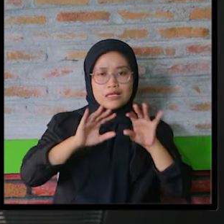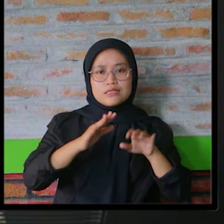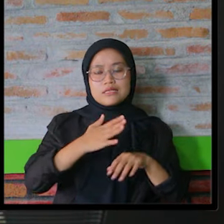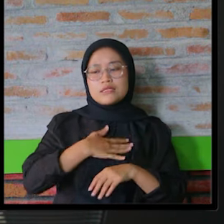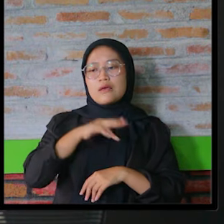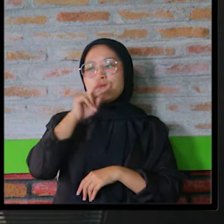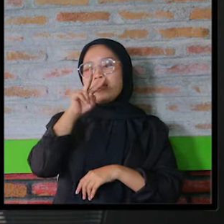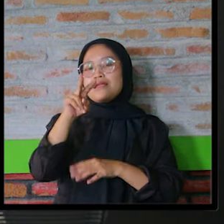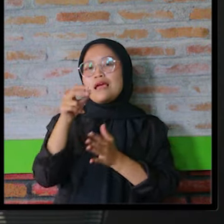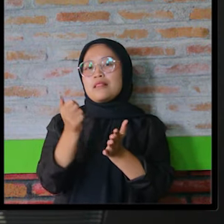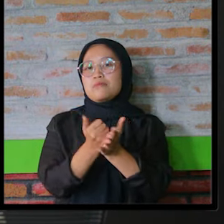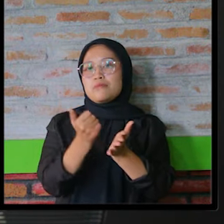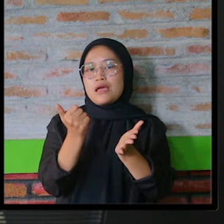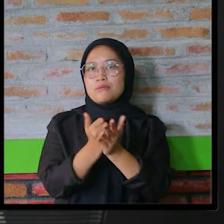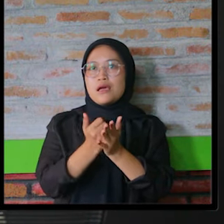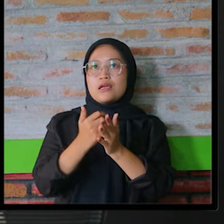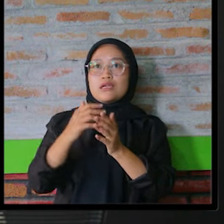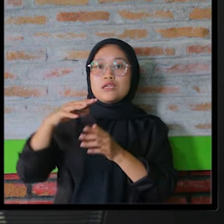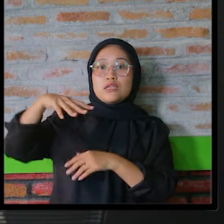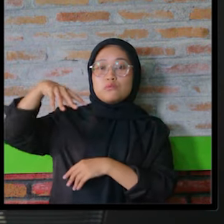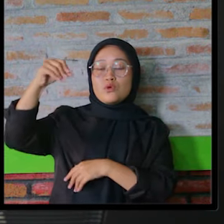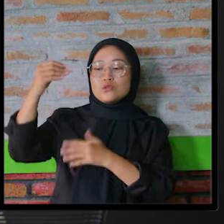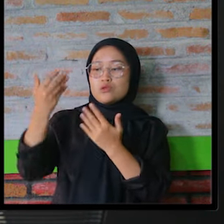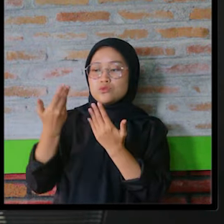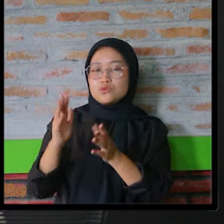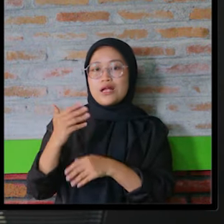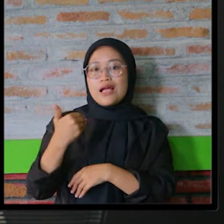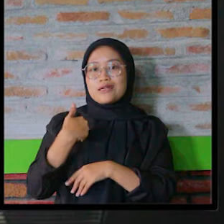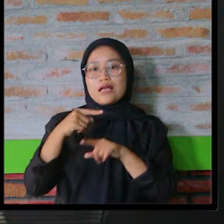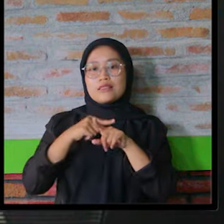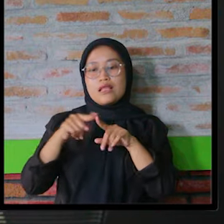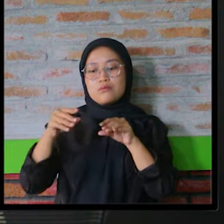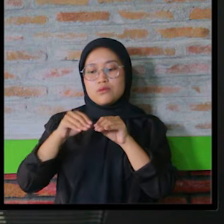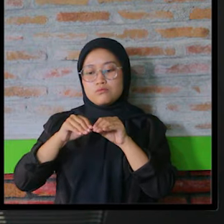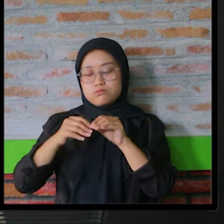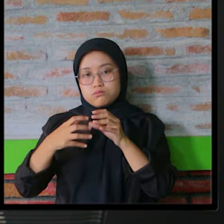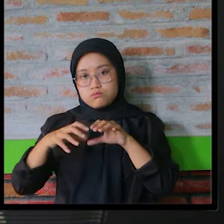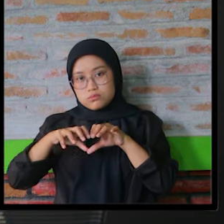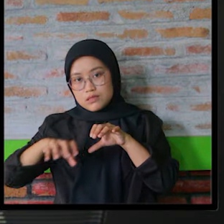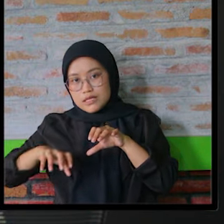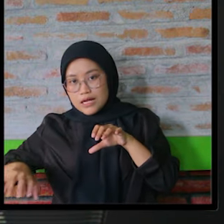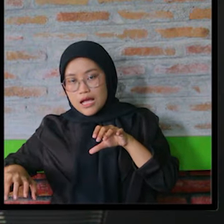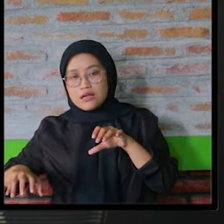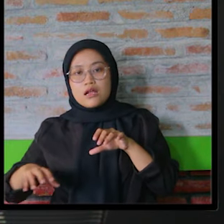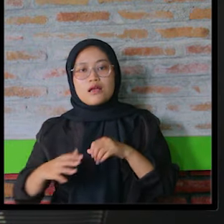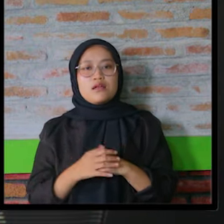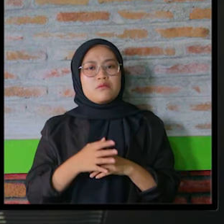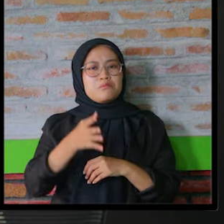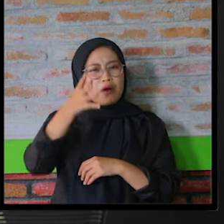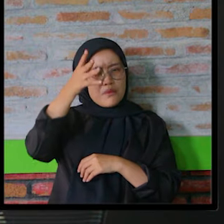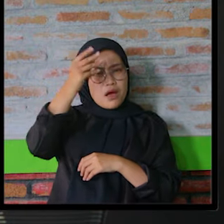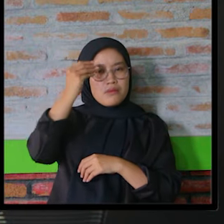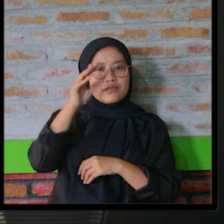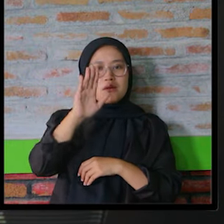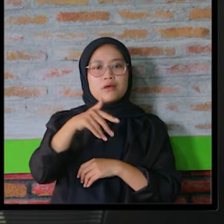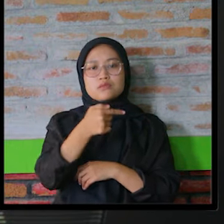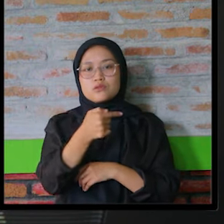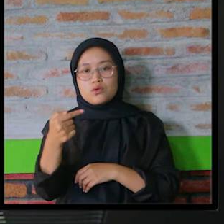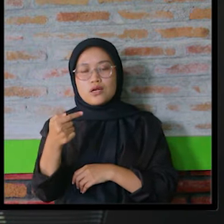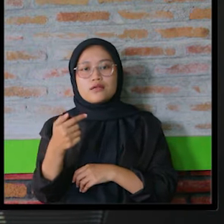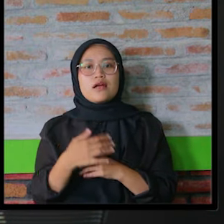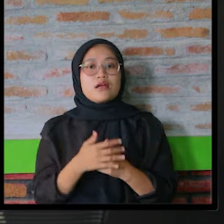saya melihat memang itu tadi di atas sudah ada tapi di tingkat bawah itu pemahamannya kurang nah ini kalau menurut Ibu